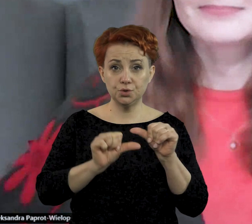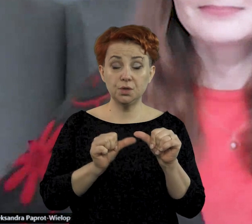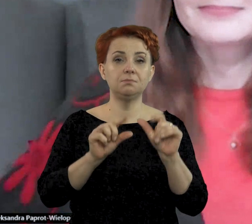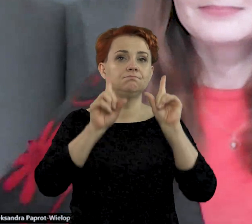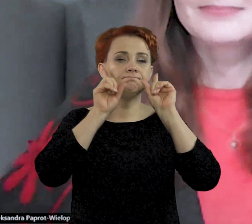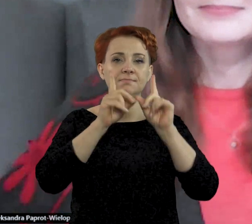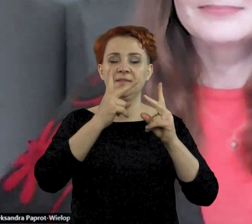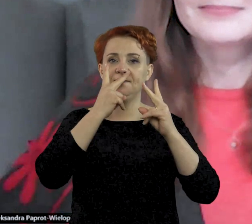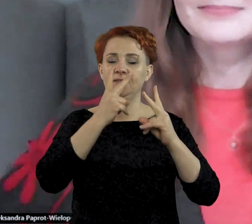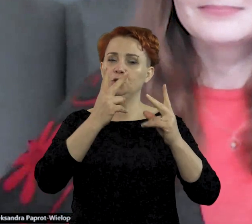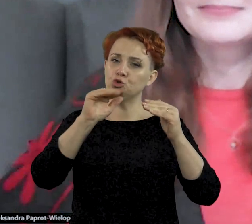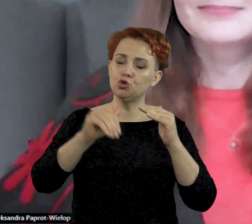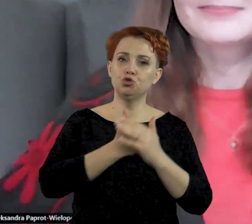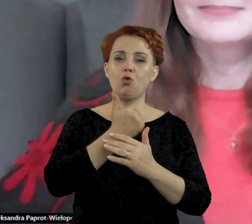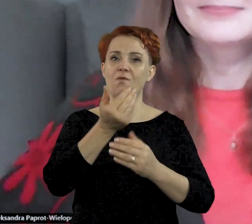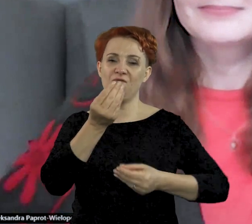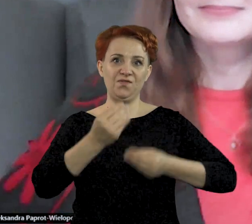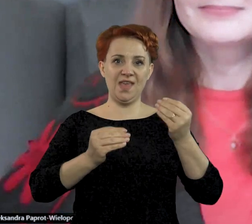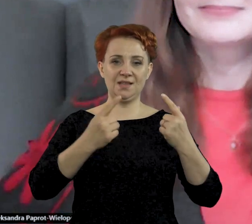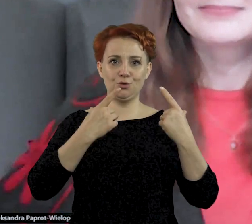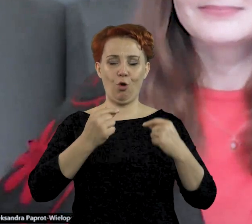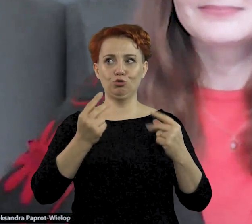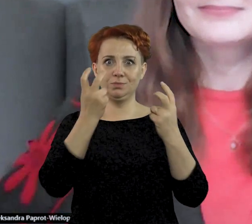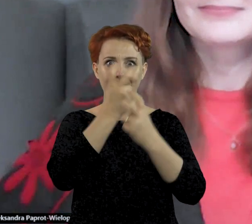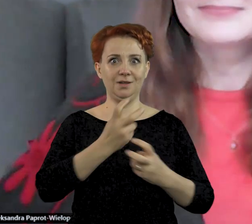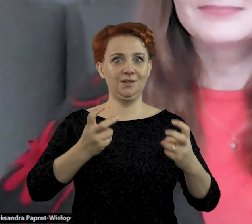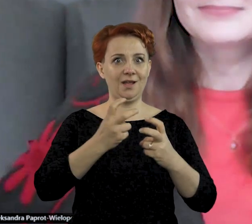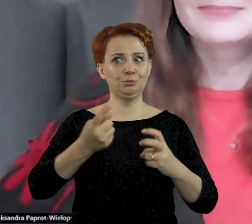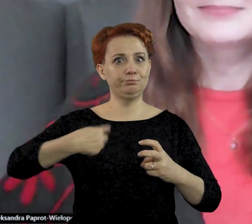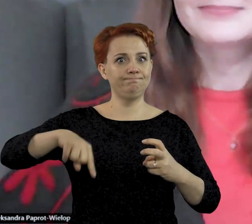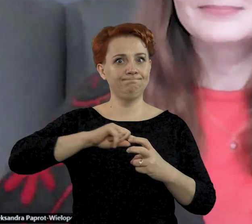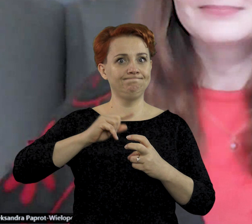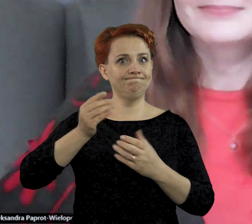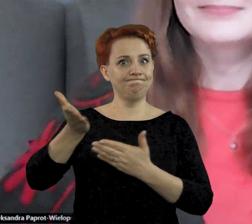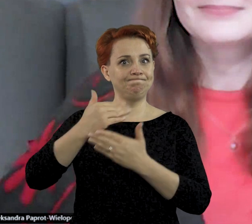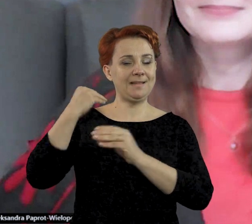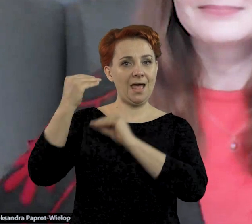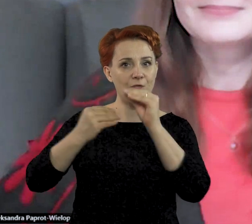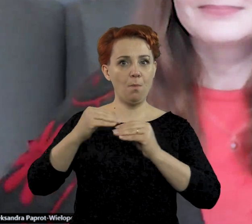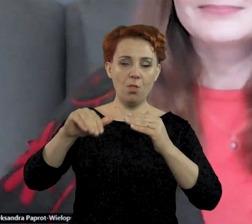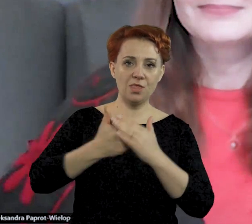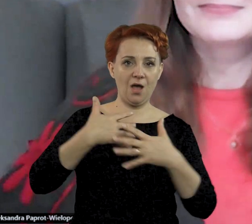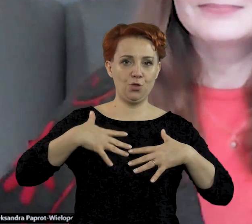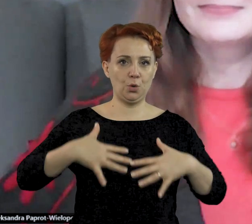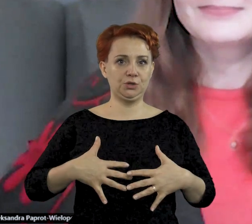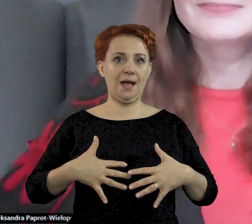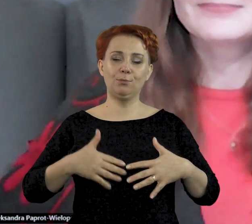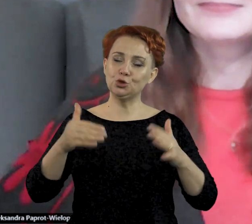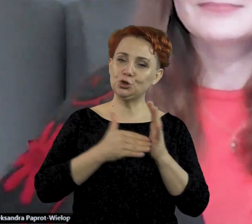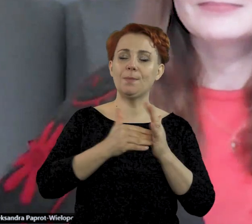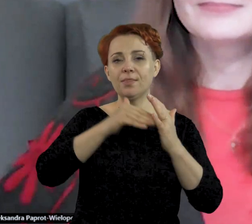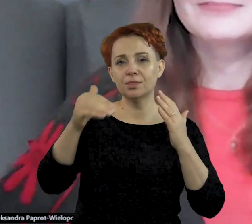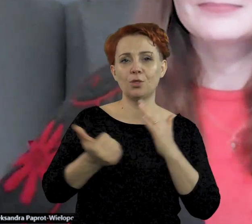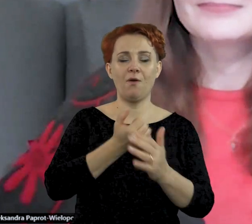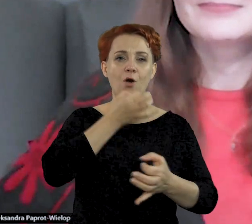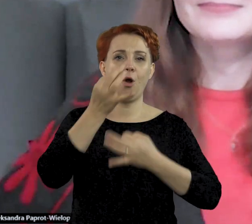widać taki renesans zainteresowania historią naszej dyscypliny, bo na nowo wykuwamy swoją tożsamość, musimy opowiedzieć się,